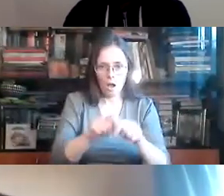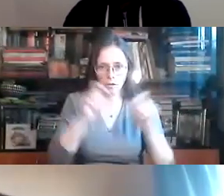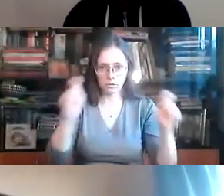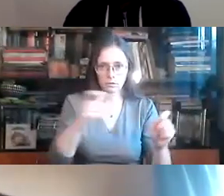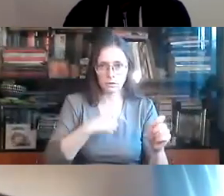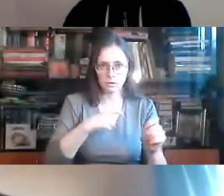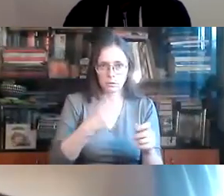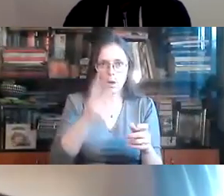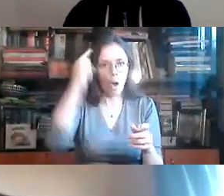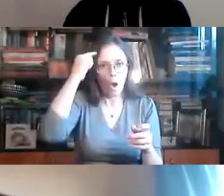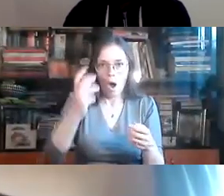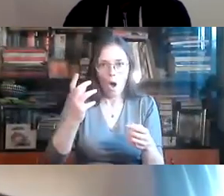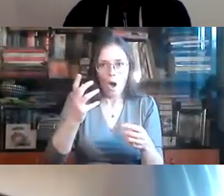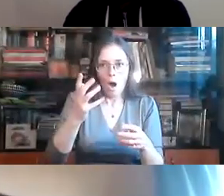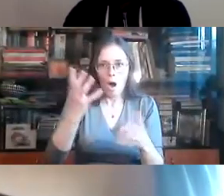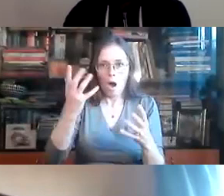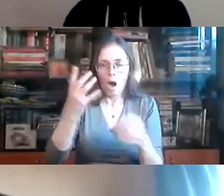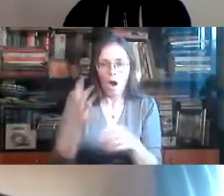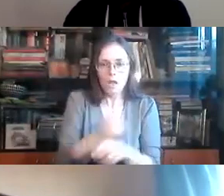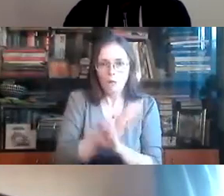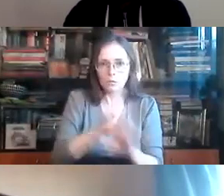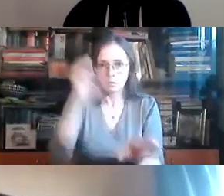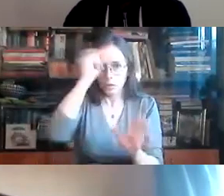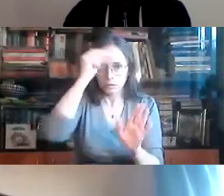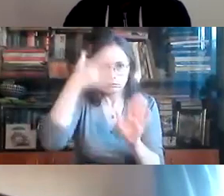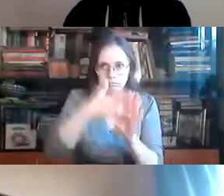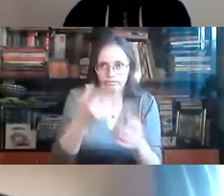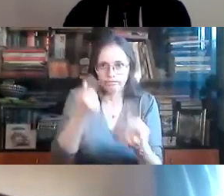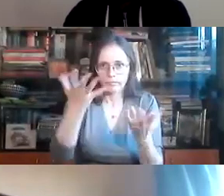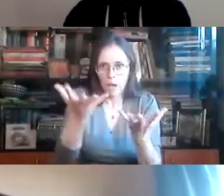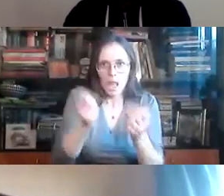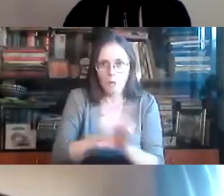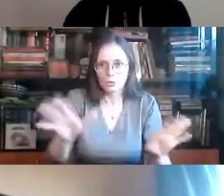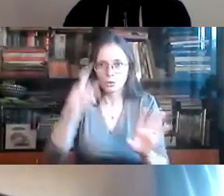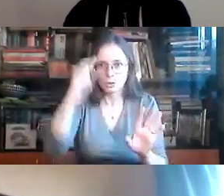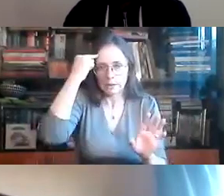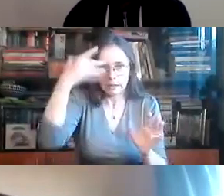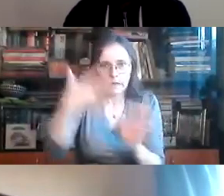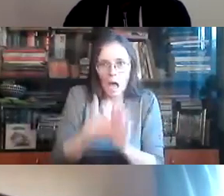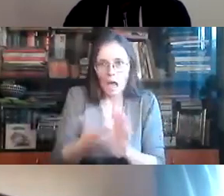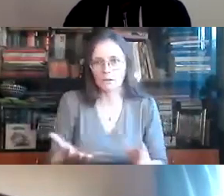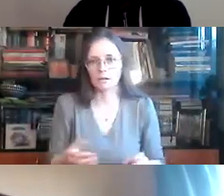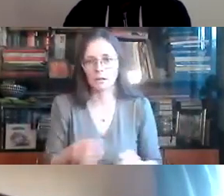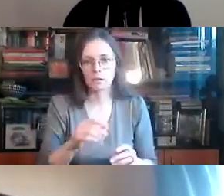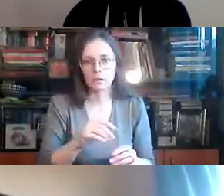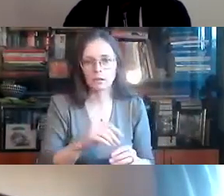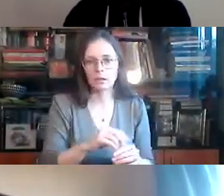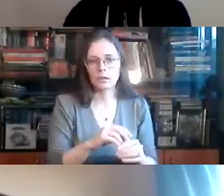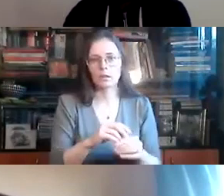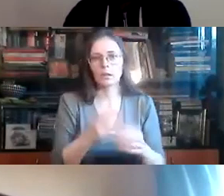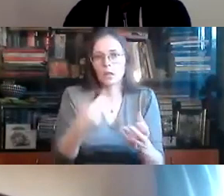образования совсем иная. Да? Какие-то вещи нас организовывают, а какие-то вещи уже совсем неприменимы в этом